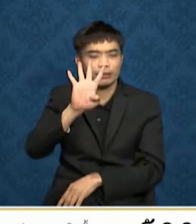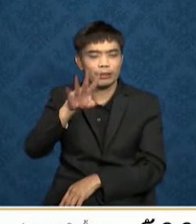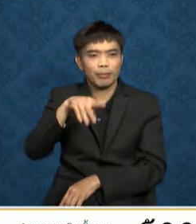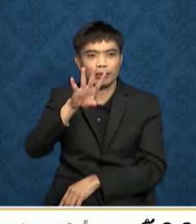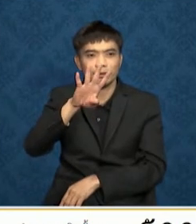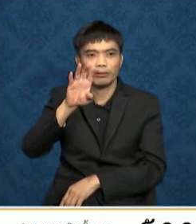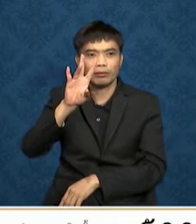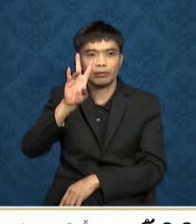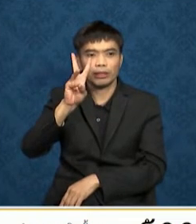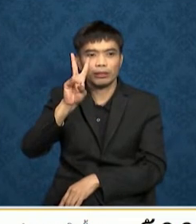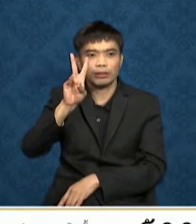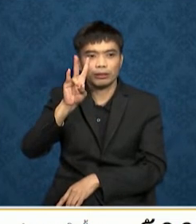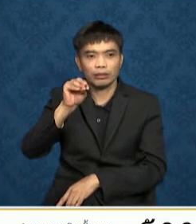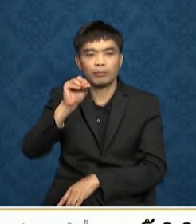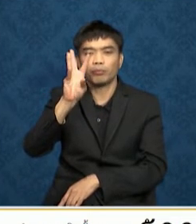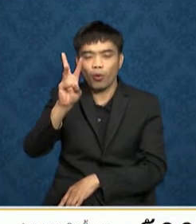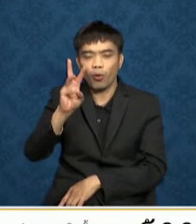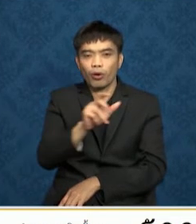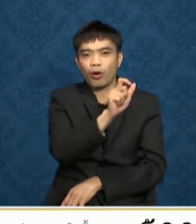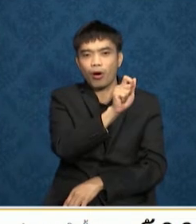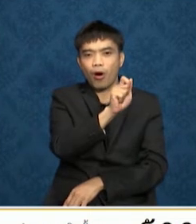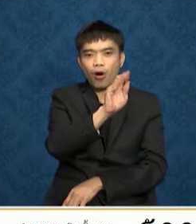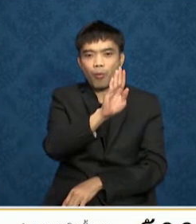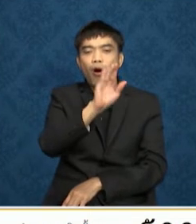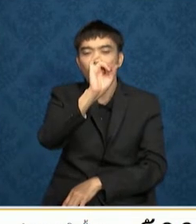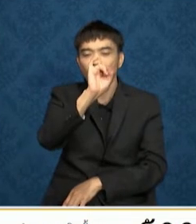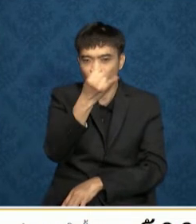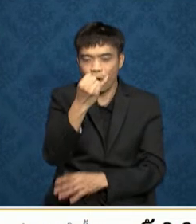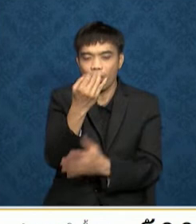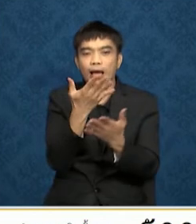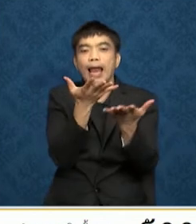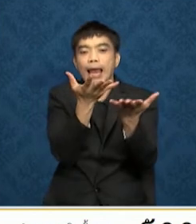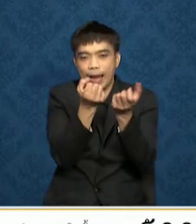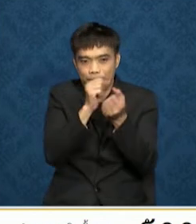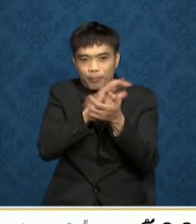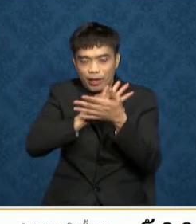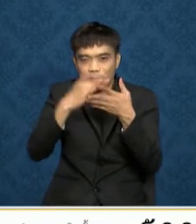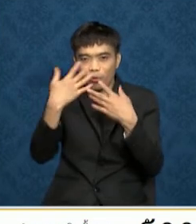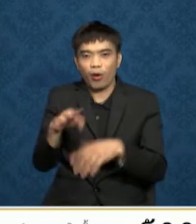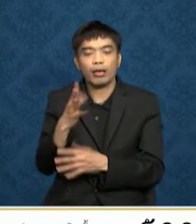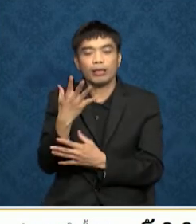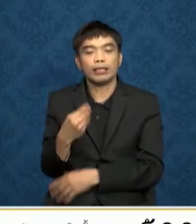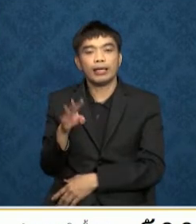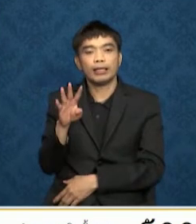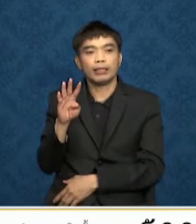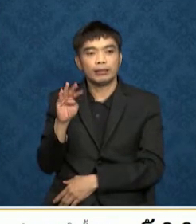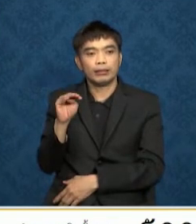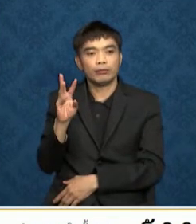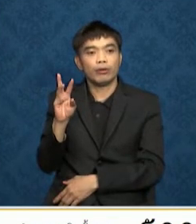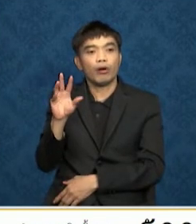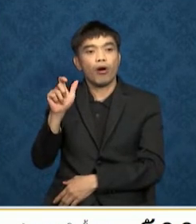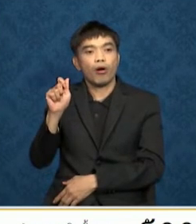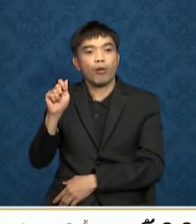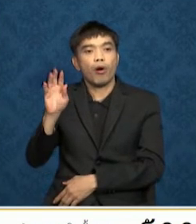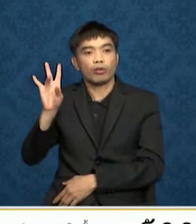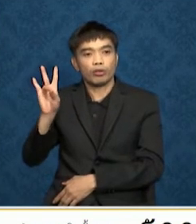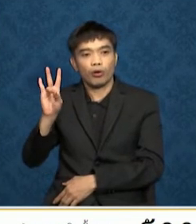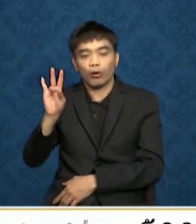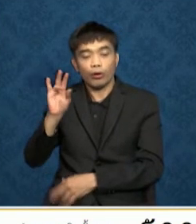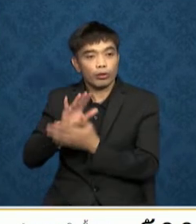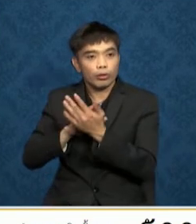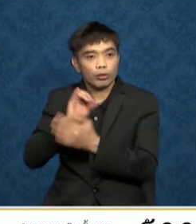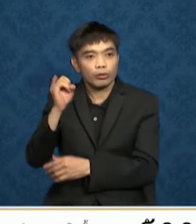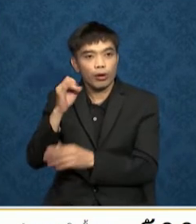แห่งครับ 62อบจรับมาแล้วครับเหลือ 14อบจยังไม่รับครับวันที่ถ่ายโอนท่าน